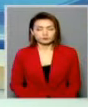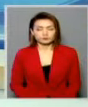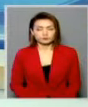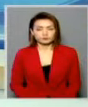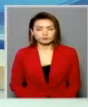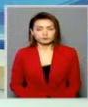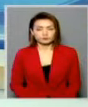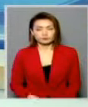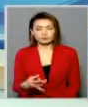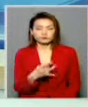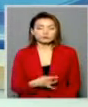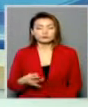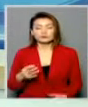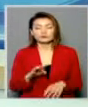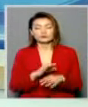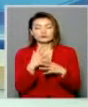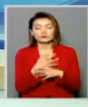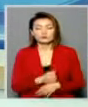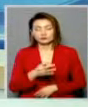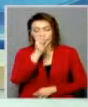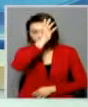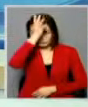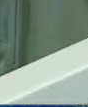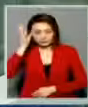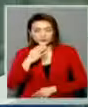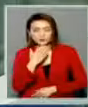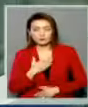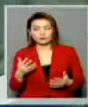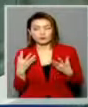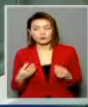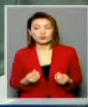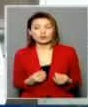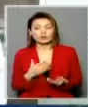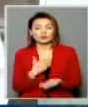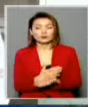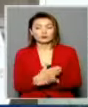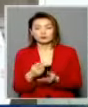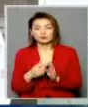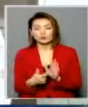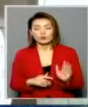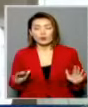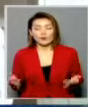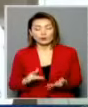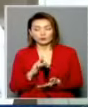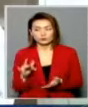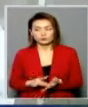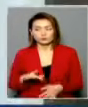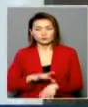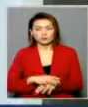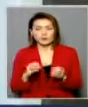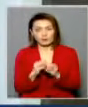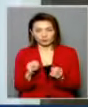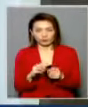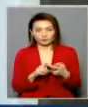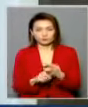в регионе снизилась заболеваемость коронавирусом за последние сутки подтвердили 17 случаев в городе выявлено 10